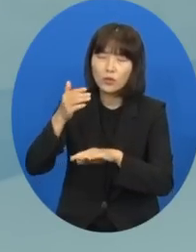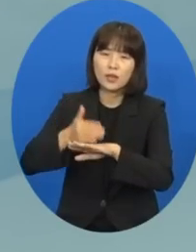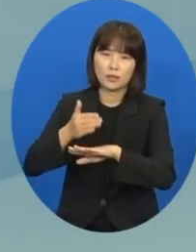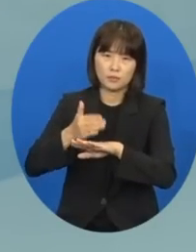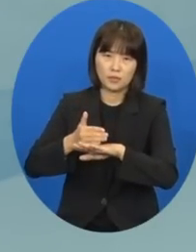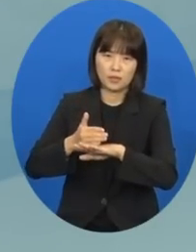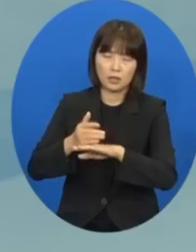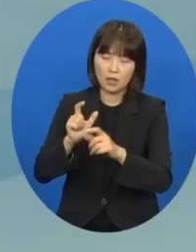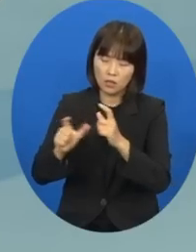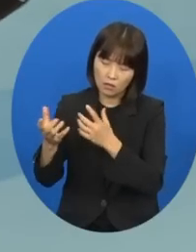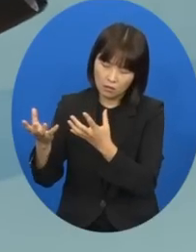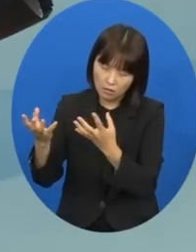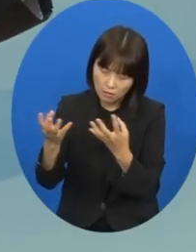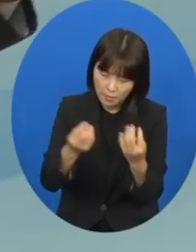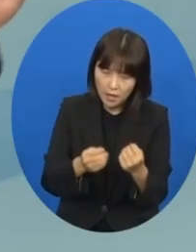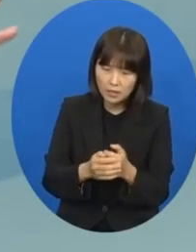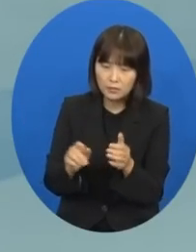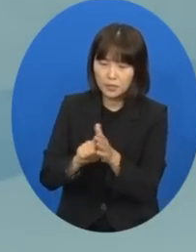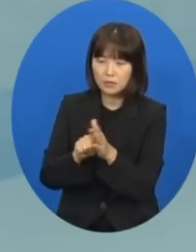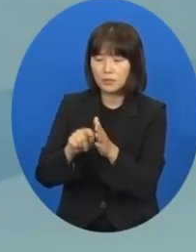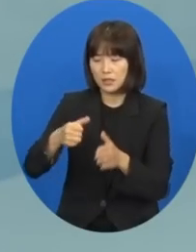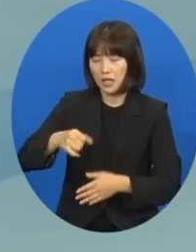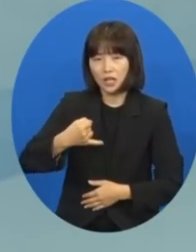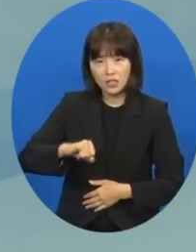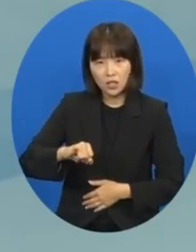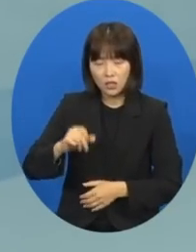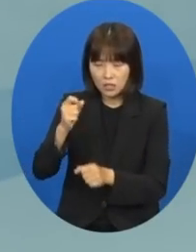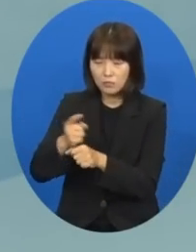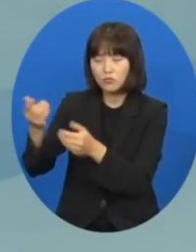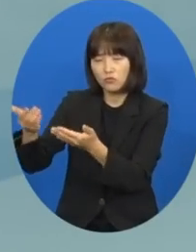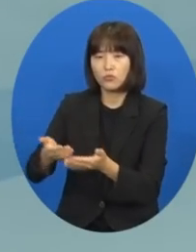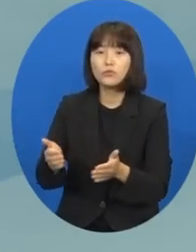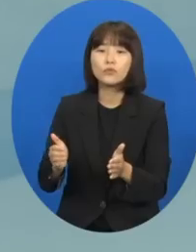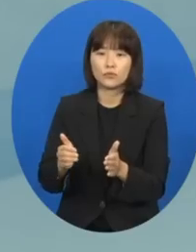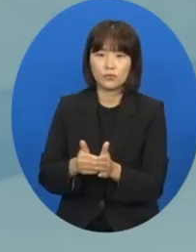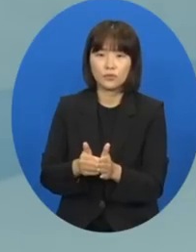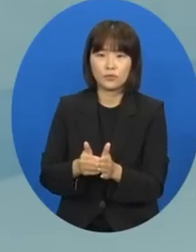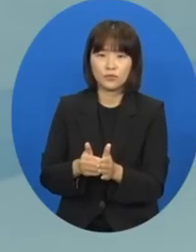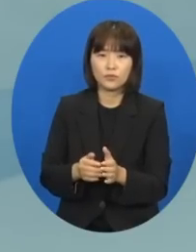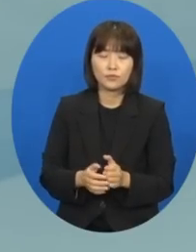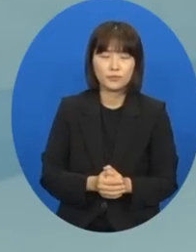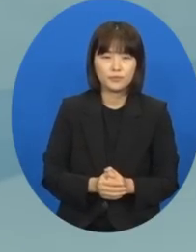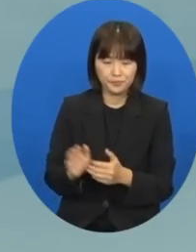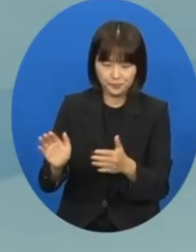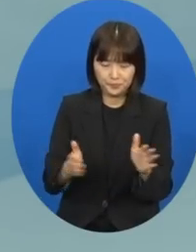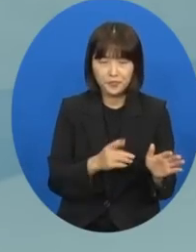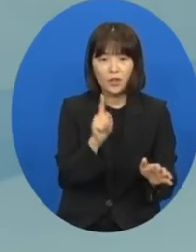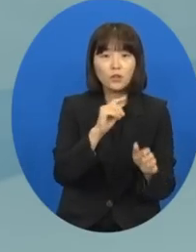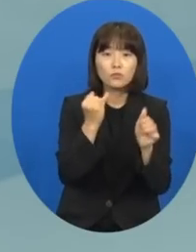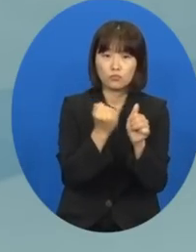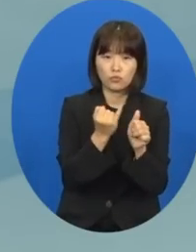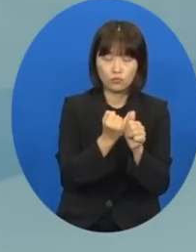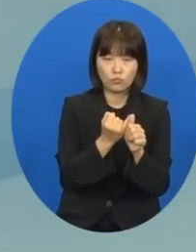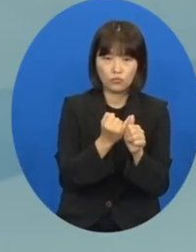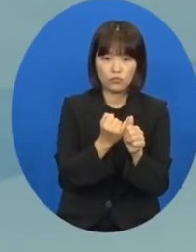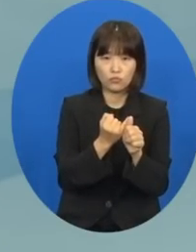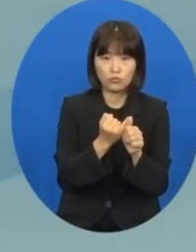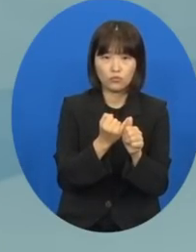뭐죠? 무별들을 이미 주신 것이거든요. 어떤 부분은요 둘째를